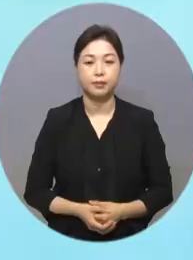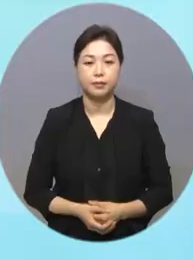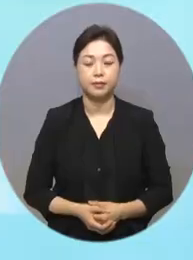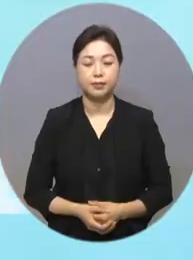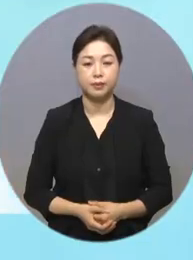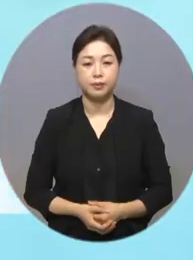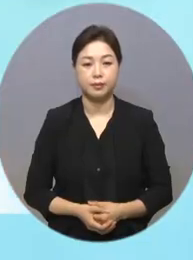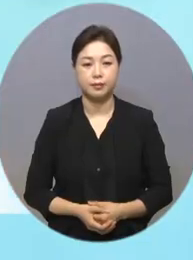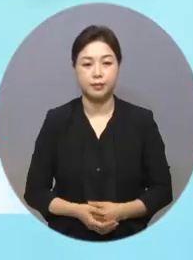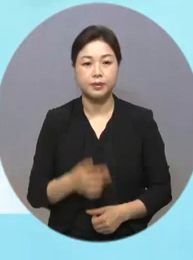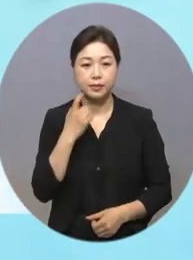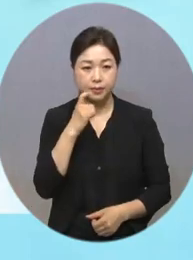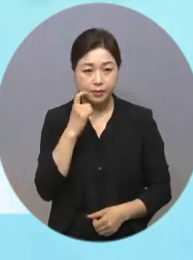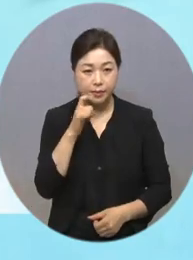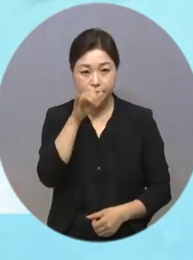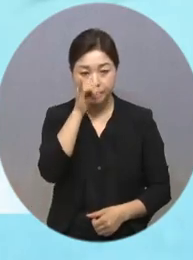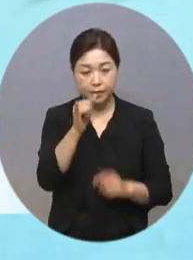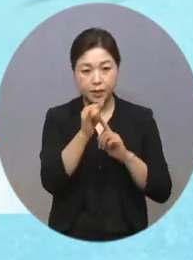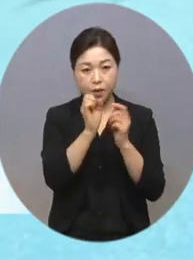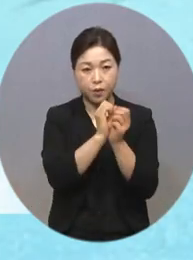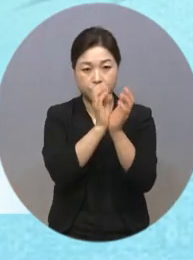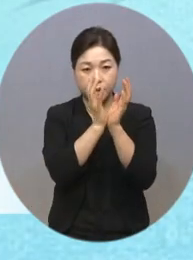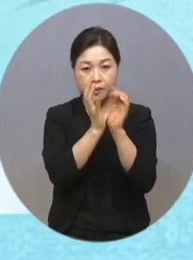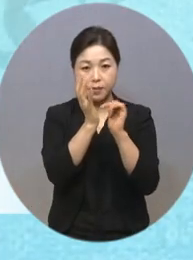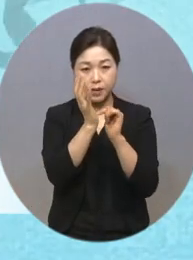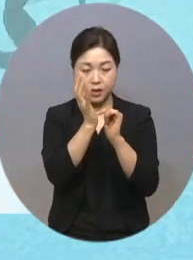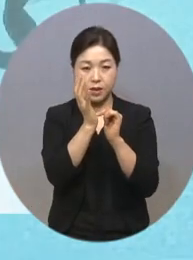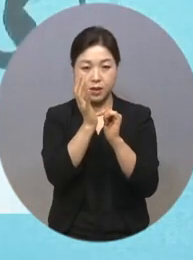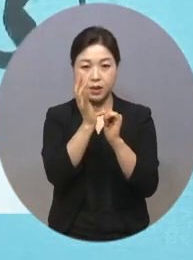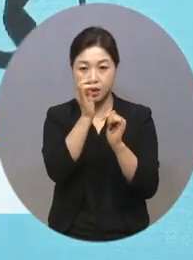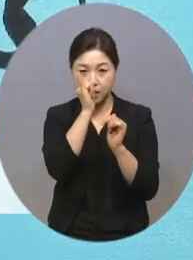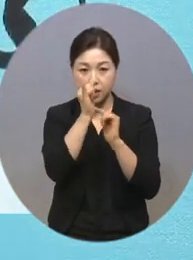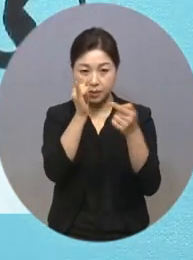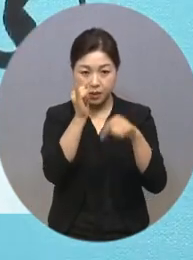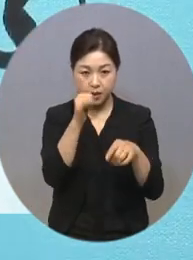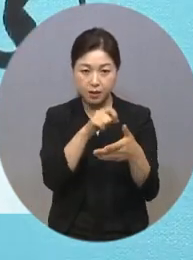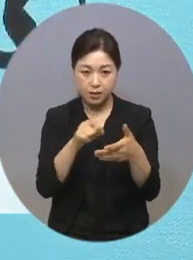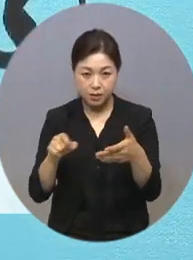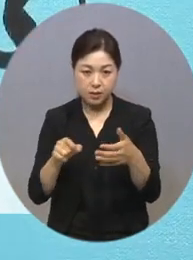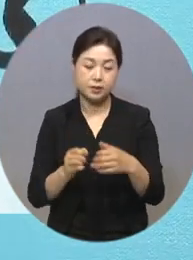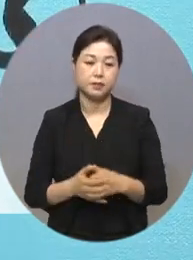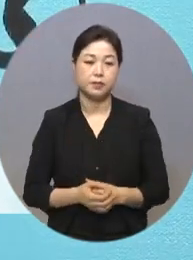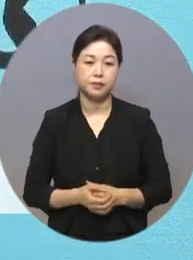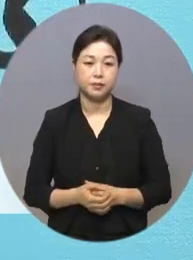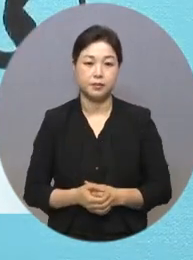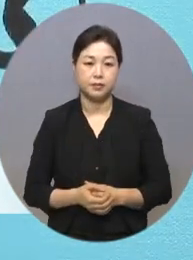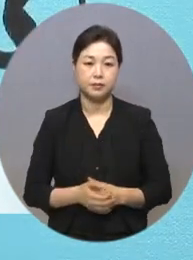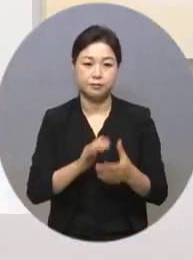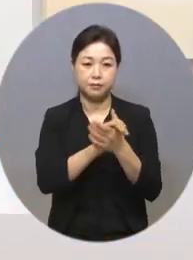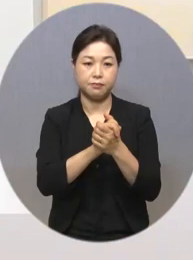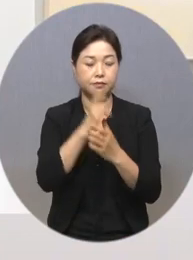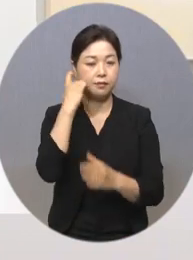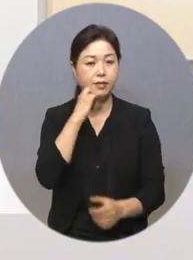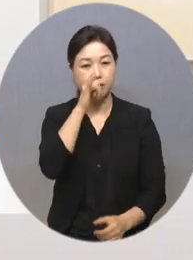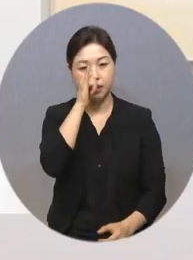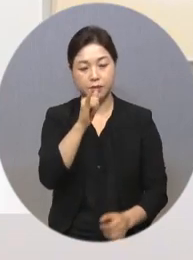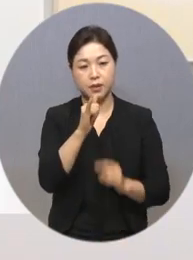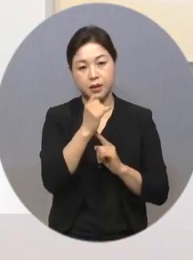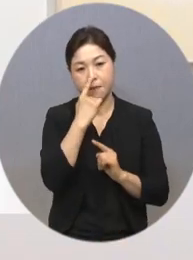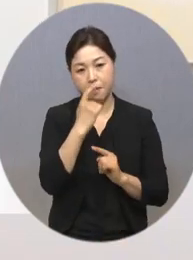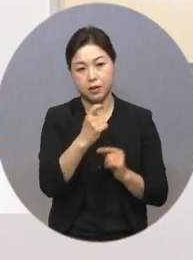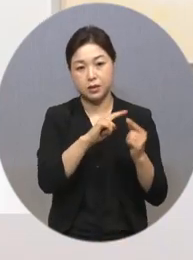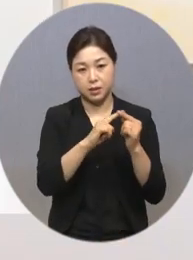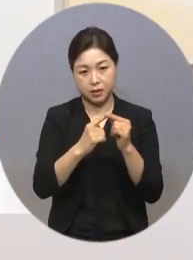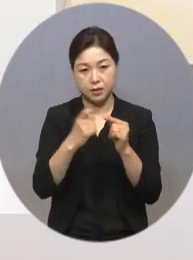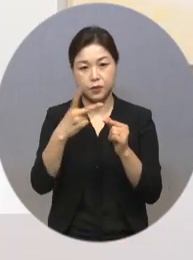노랗게 물든 꽃잎 아래에 놓인 따뜻한 메시지. 정감이 느껴지는 근사한